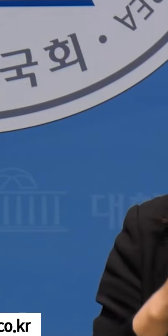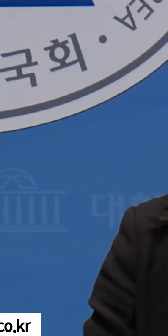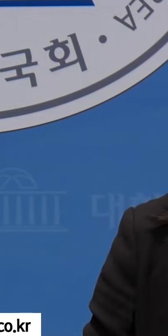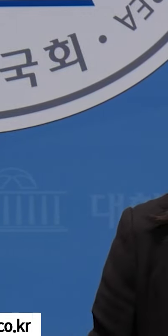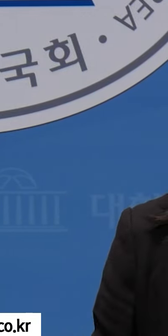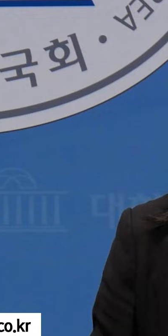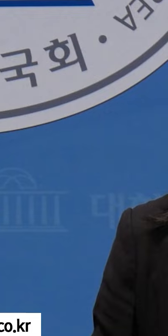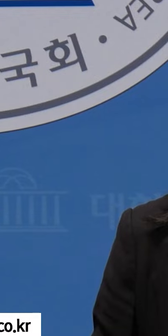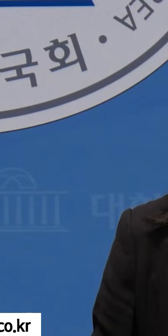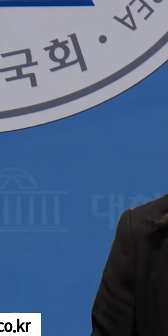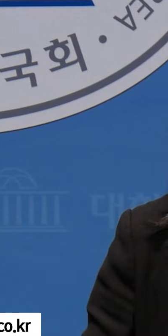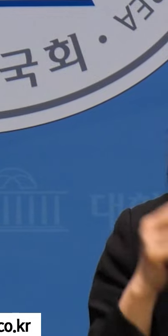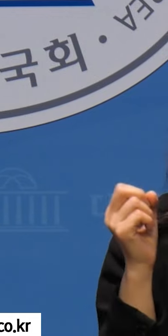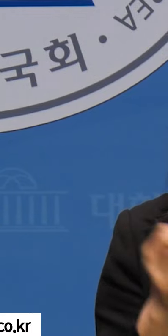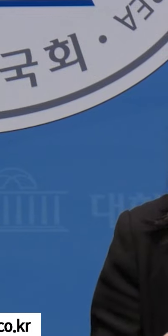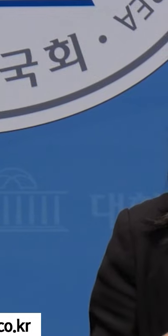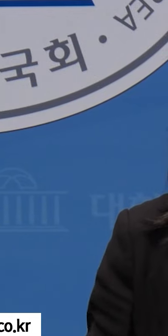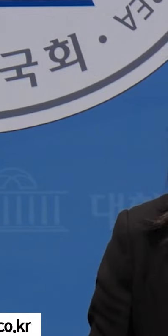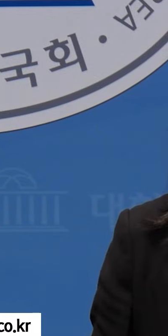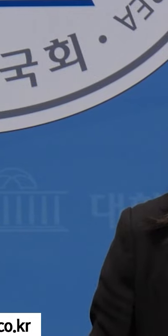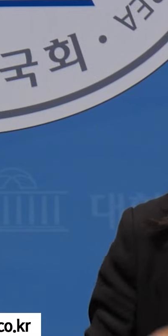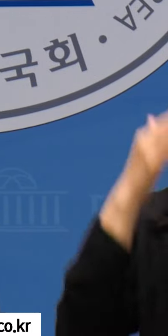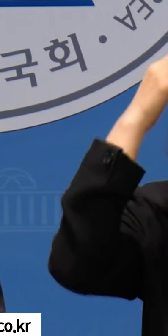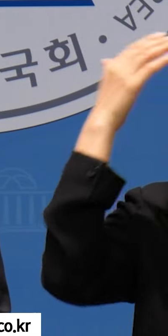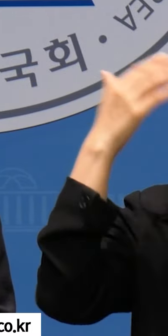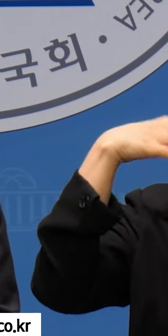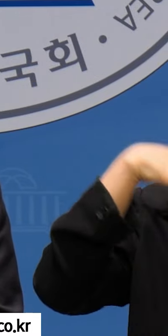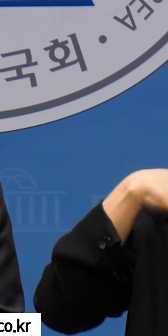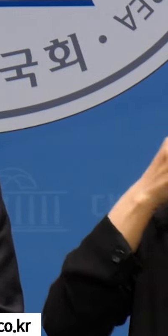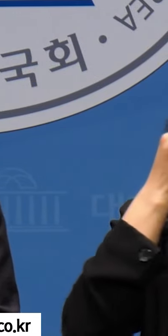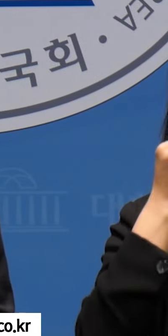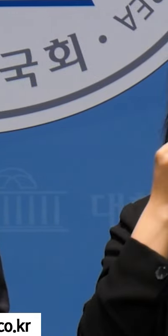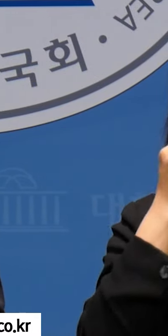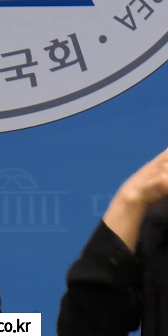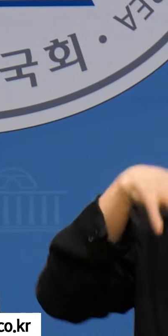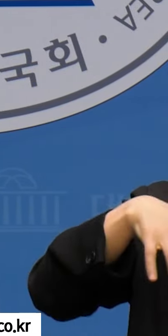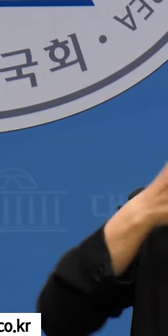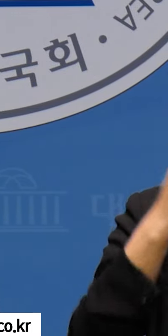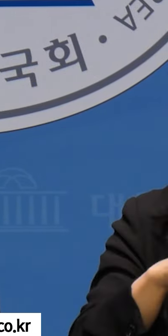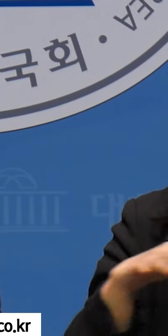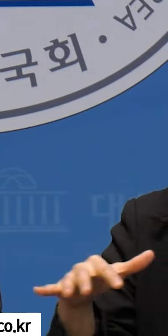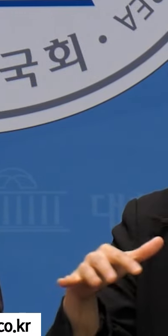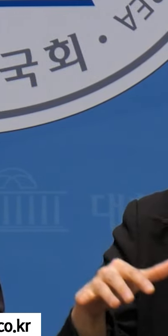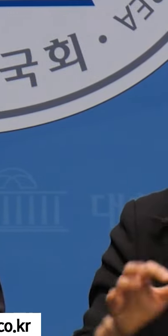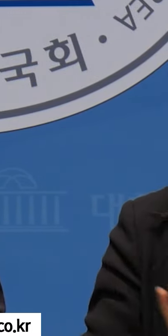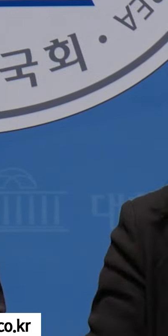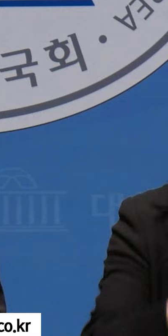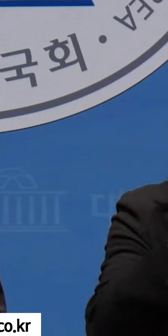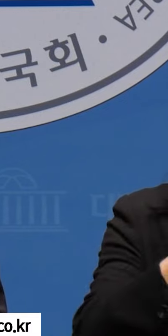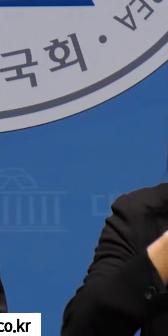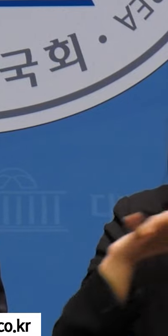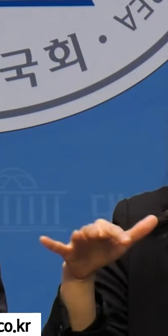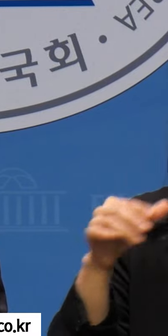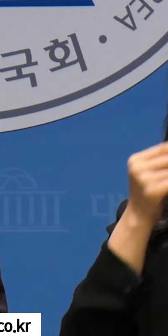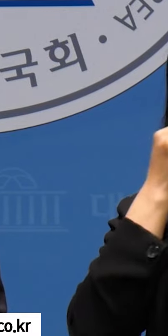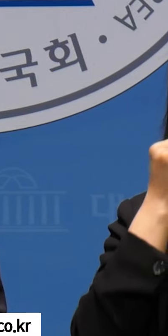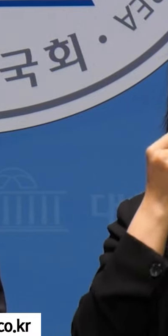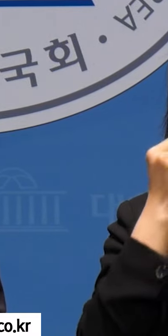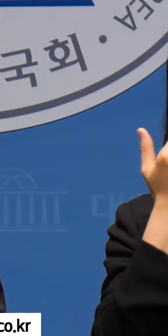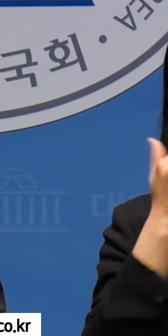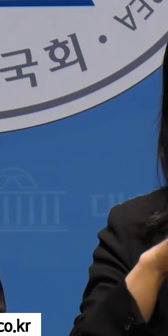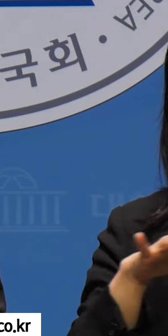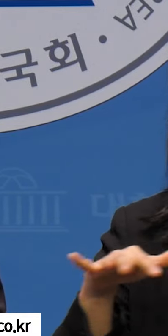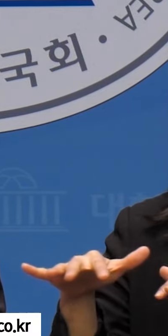알려졌습니다. 또 한국과 일본 사이의 바다 명칭인 동해를 일본해로